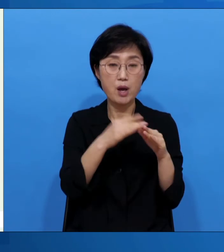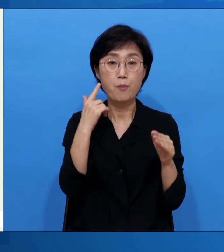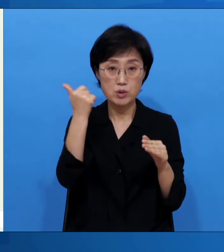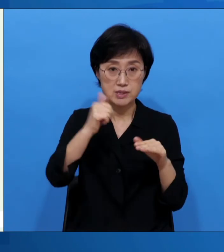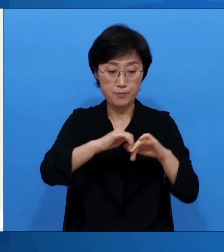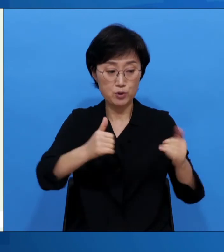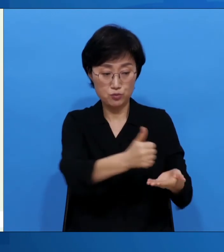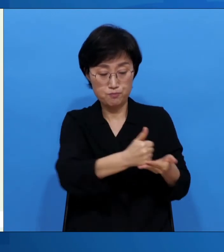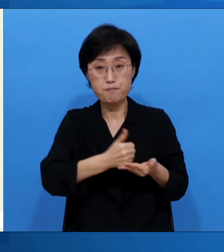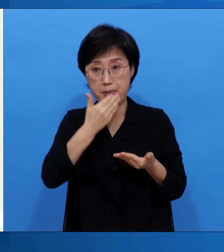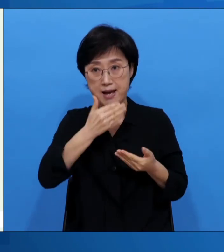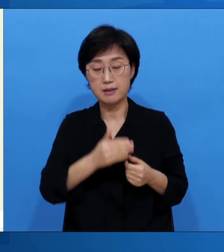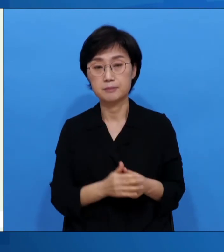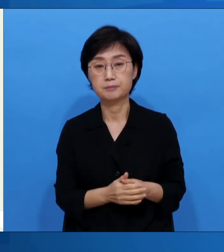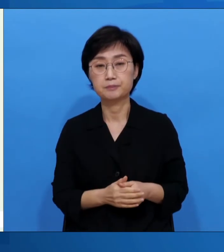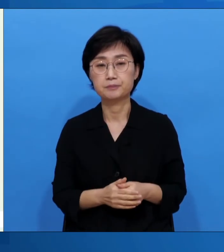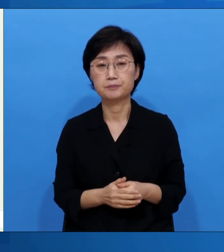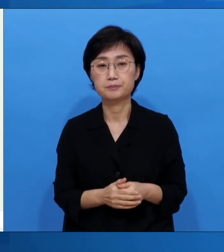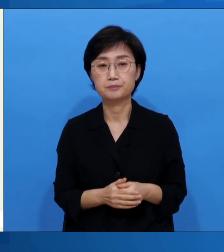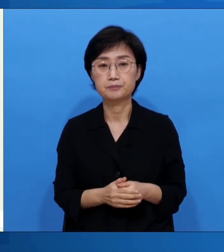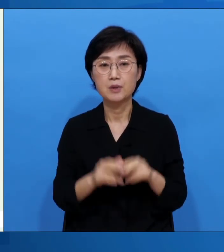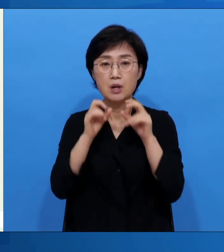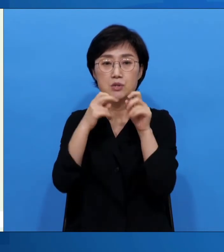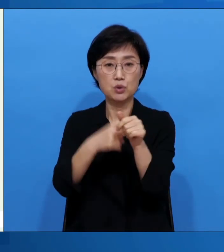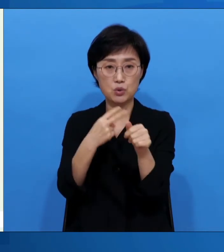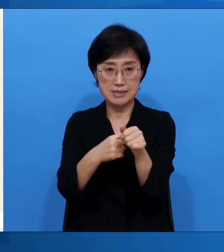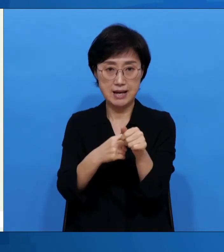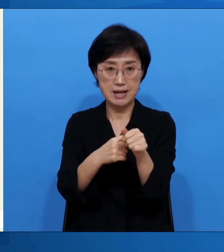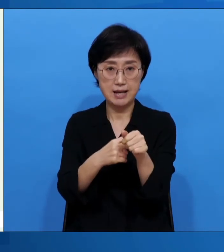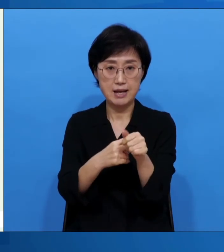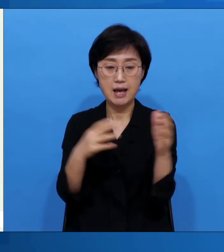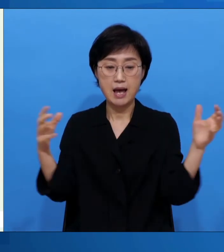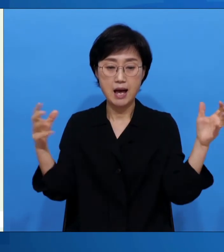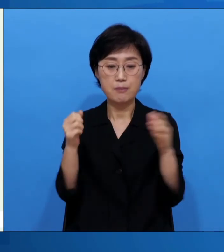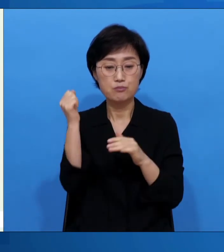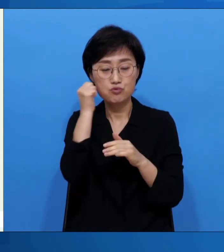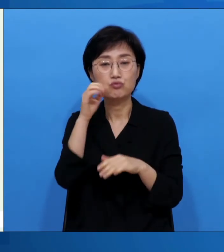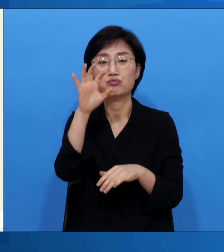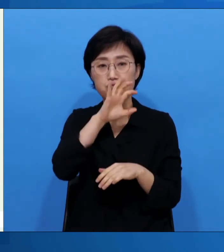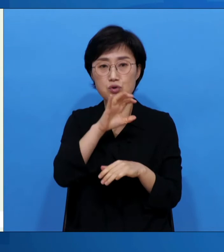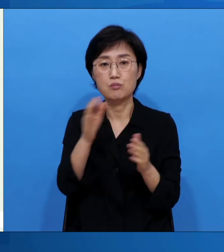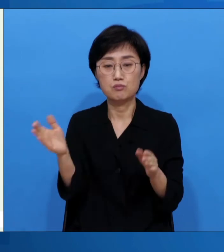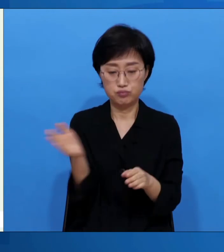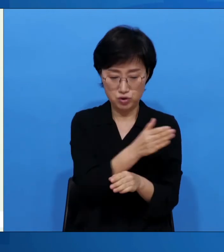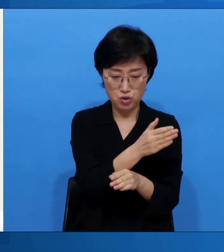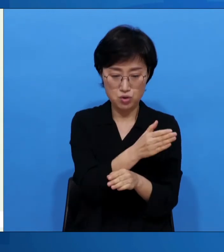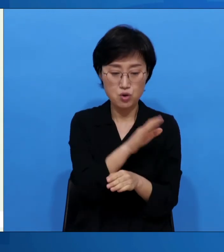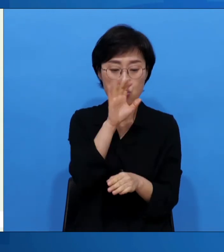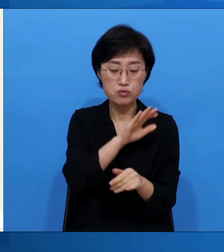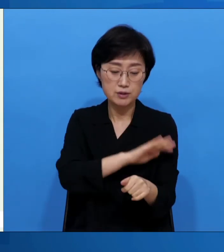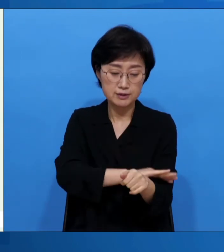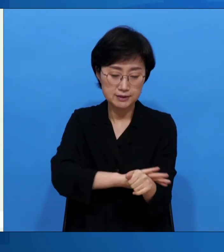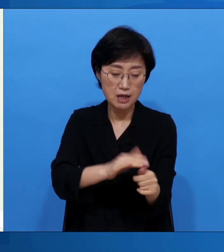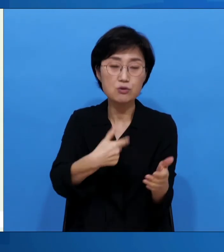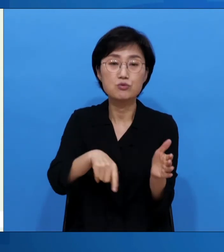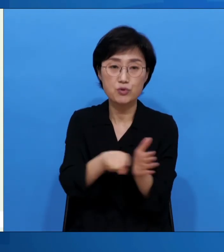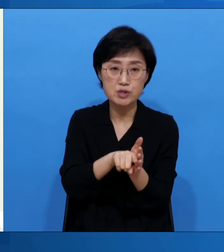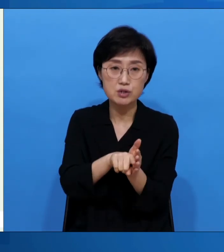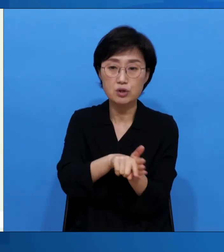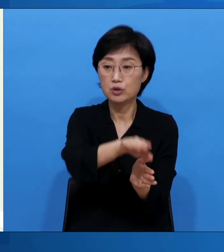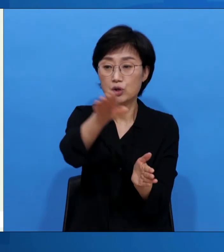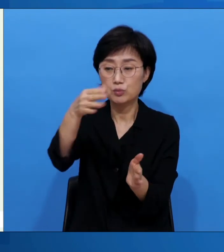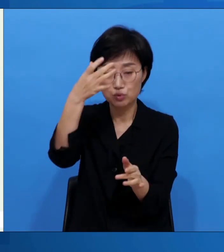별도로 초청됩니다. 특히 선교사들이 선교사 합숙부터 훈련받을 수 있도록 개교회의 등록 후원이